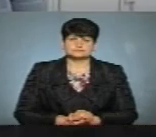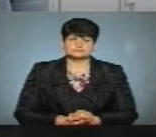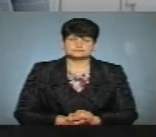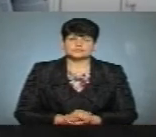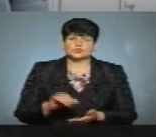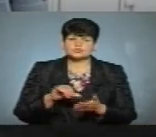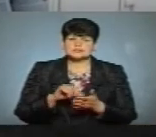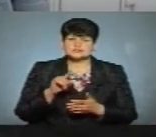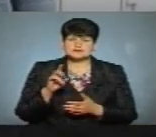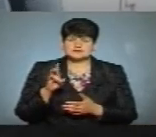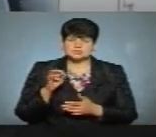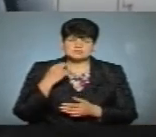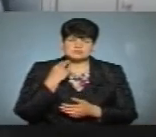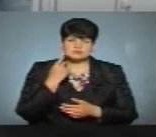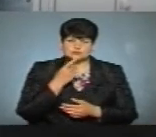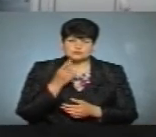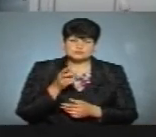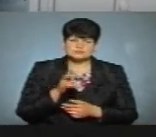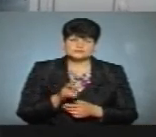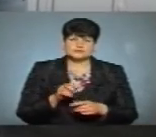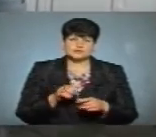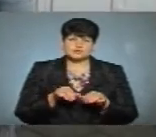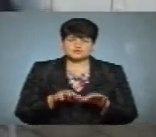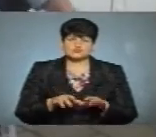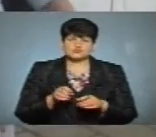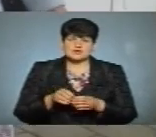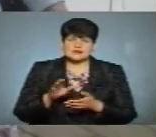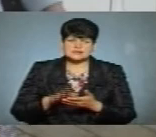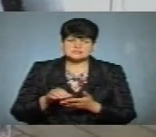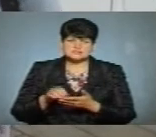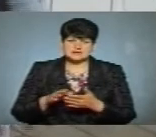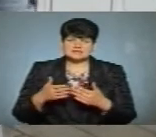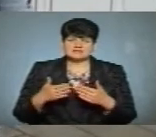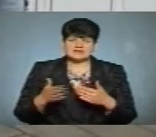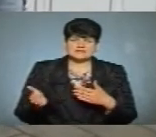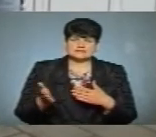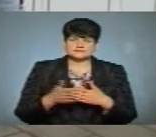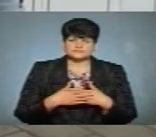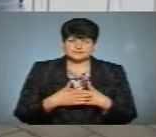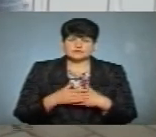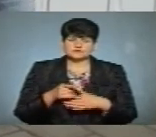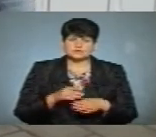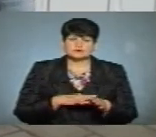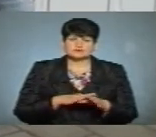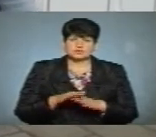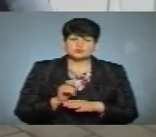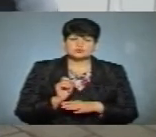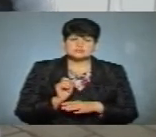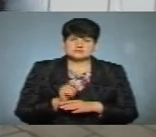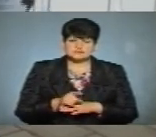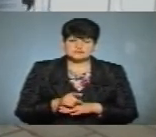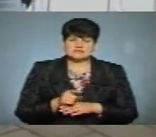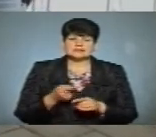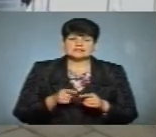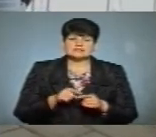Учасники ЗНО з англійської мови пройшли процедуру реєстрації, двері зачинені, вони виконують завдання, на